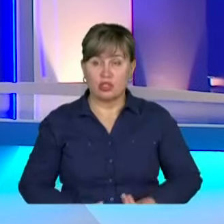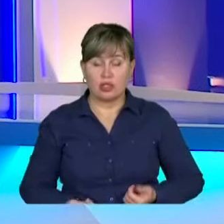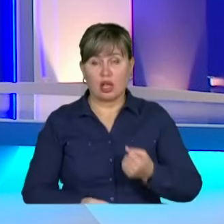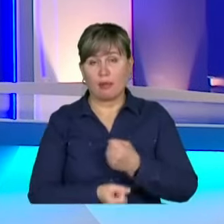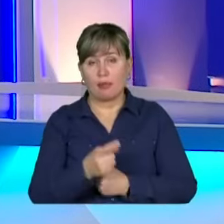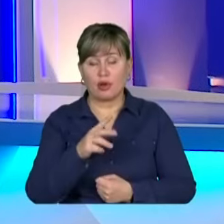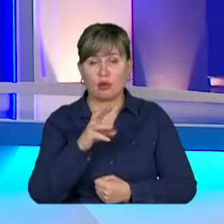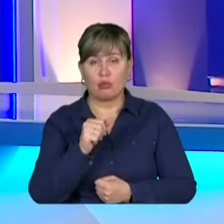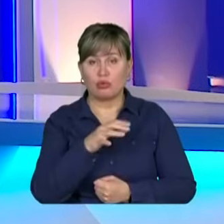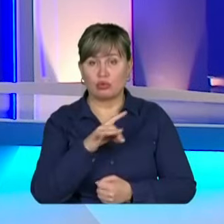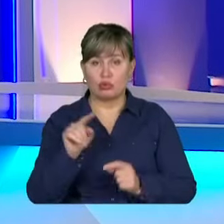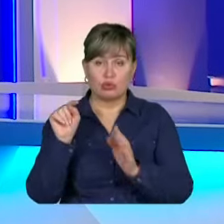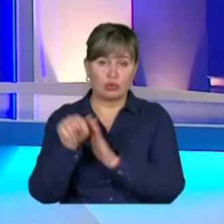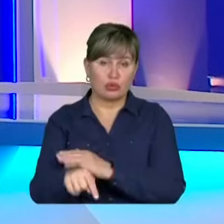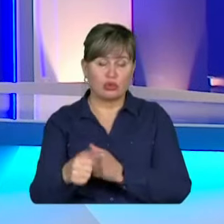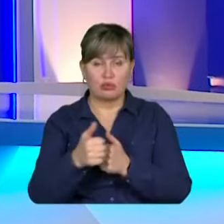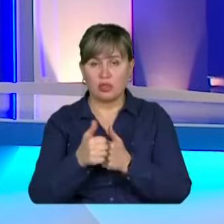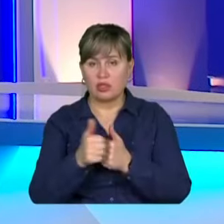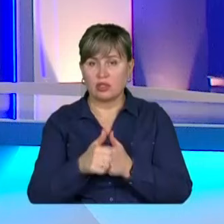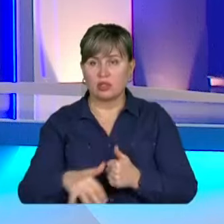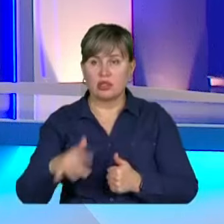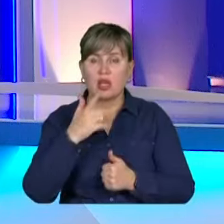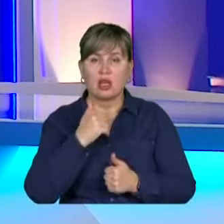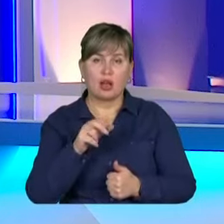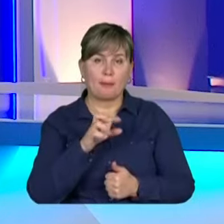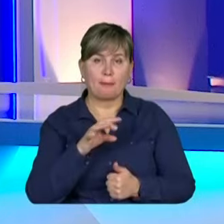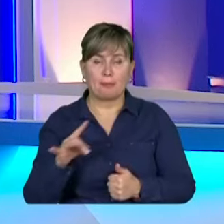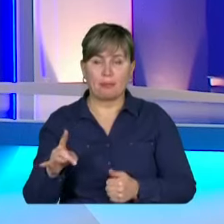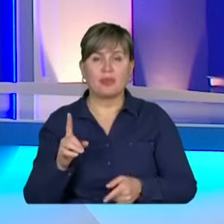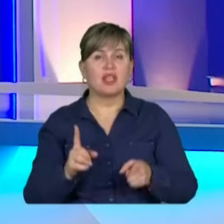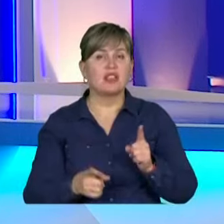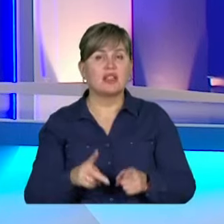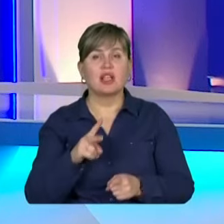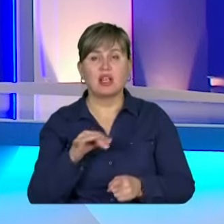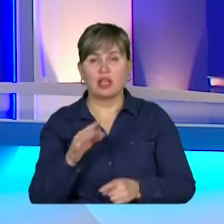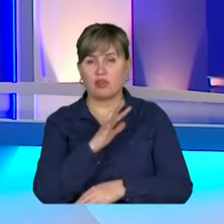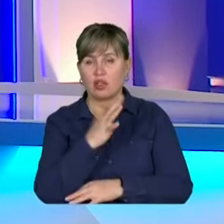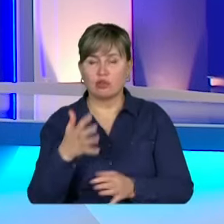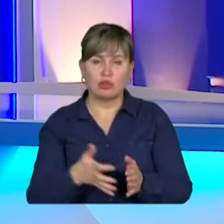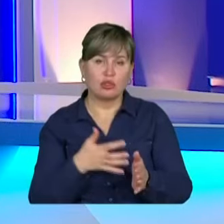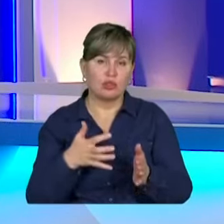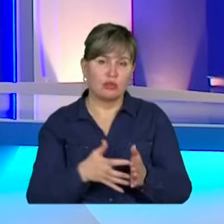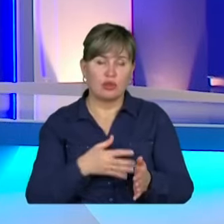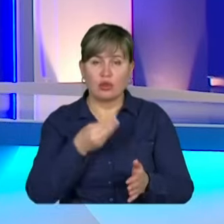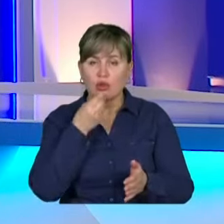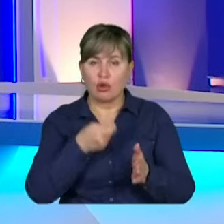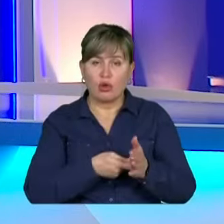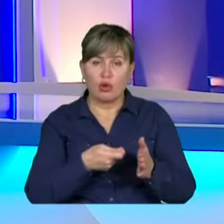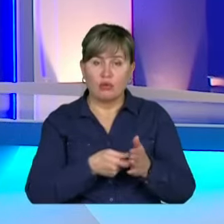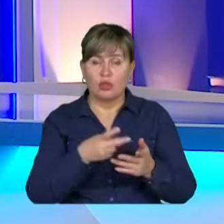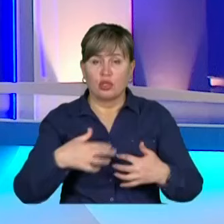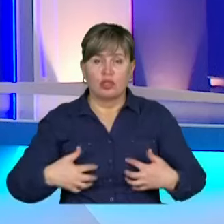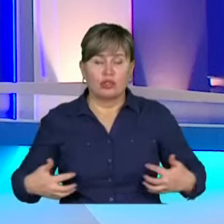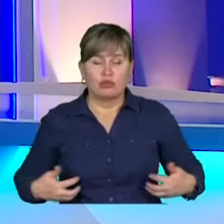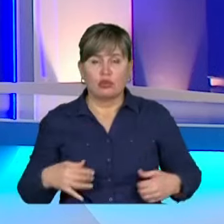обнаружили на мусорном полигоне близ заповедника «Красный Бор». Действительно ли в лесу не хватает кормов для парнокопытных и